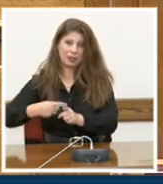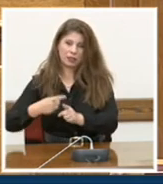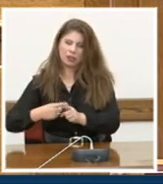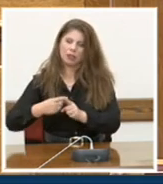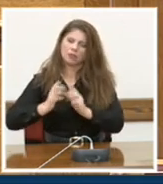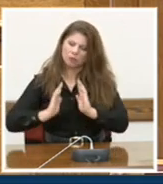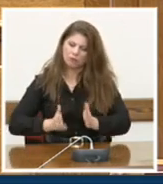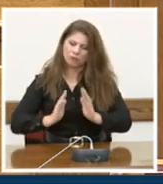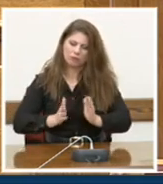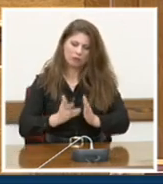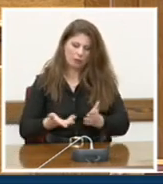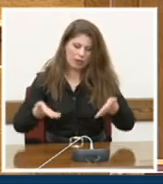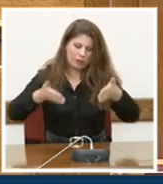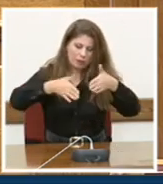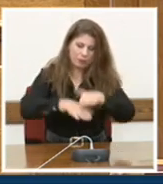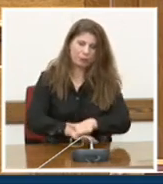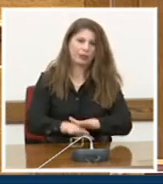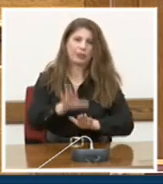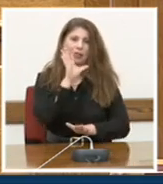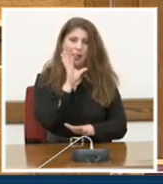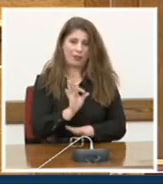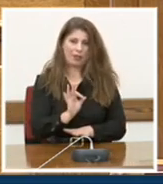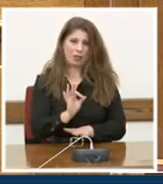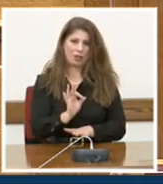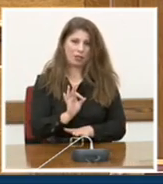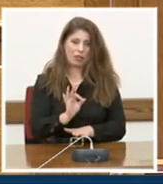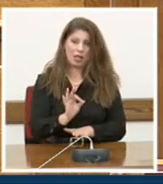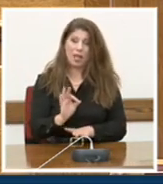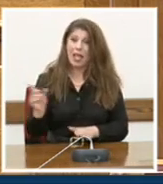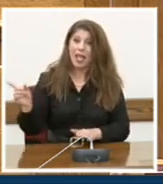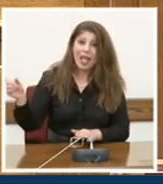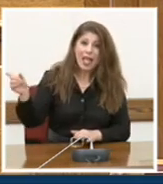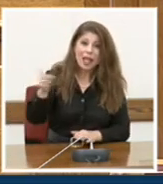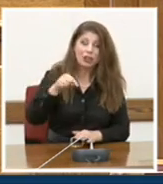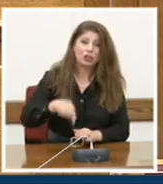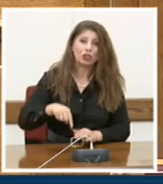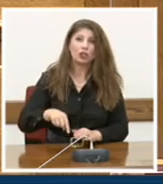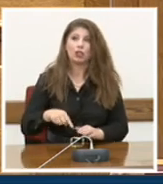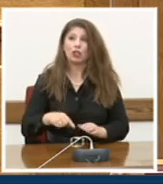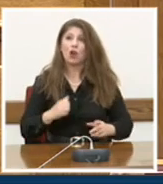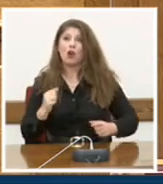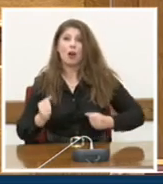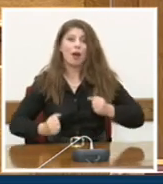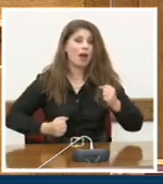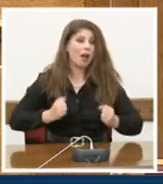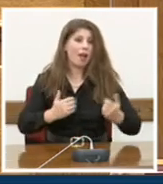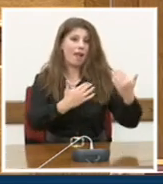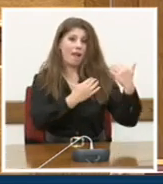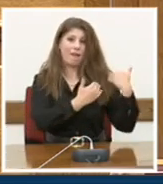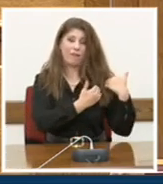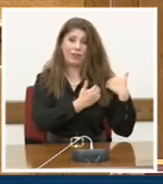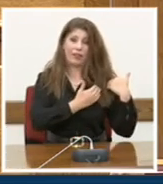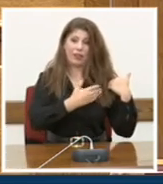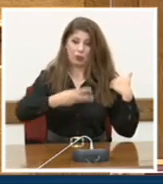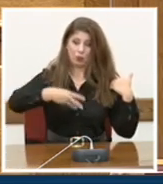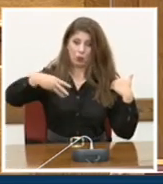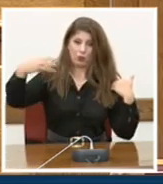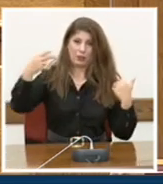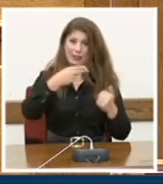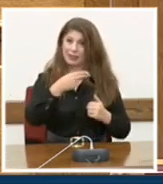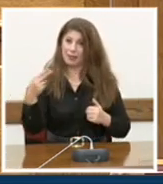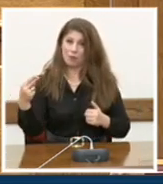αλήθειας. Εξάλλου, εσείς που τώρα κόπτεστε για τις ευθύνες του ΣΥΡΙΖΑ αυτές τις δύο μέρες στην υπόθεση του